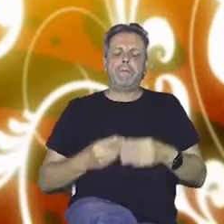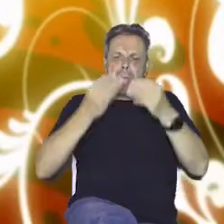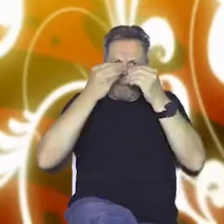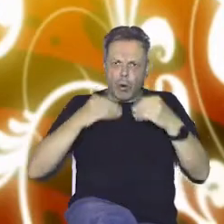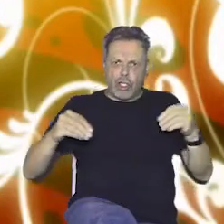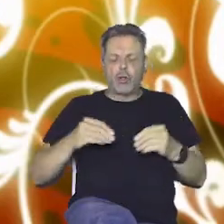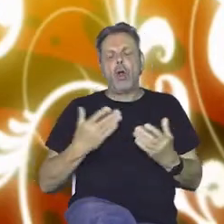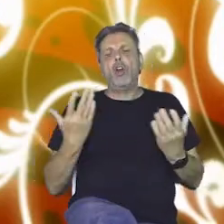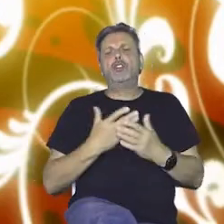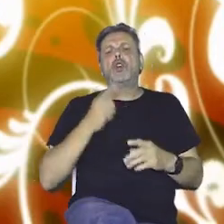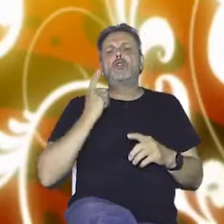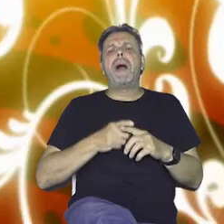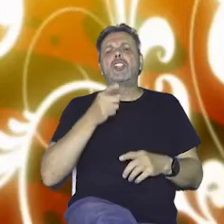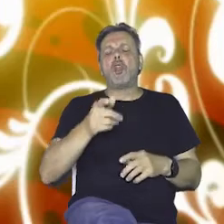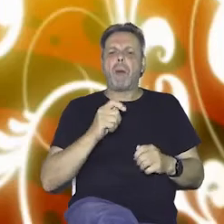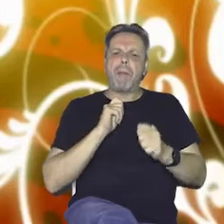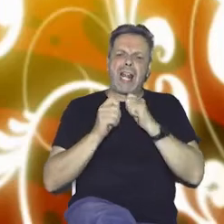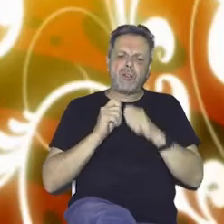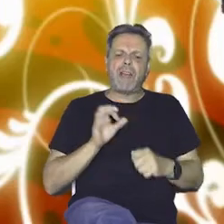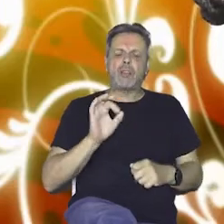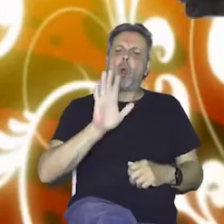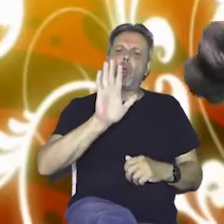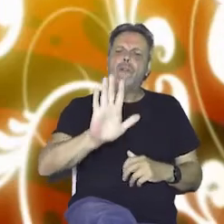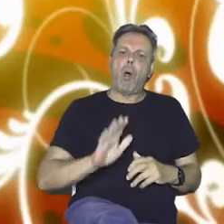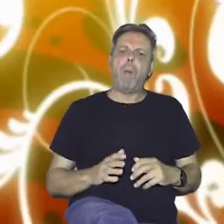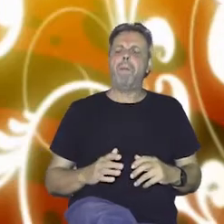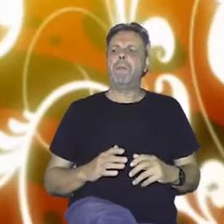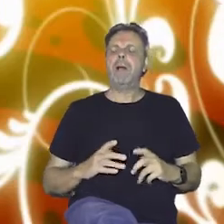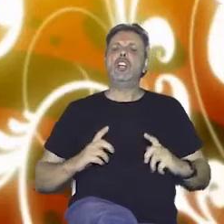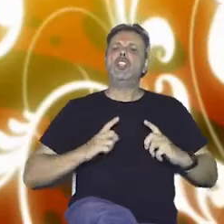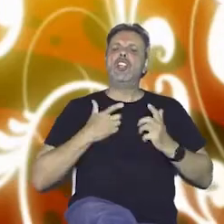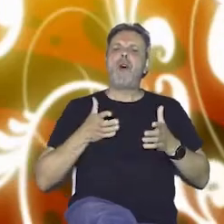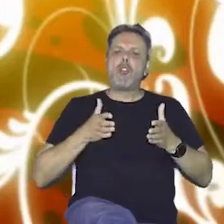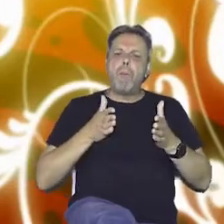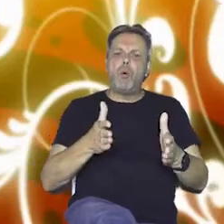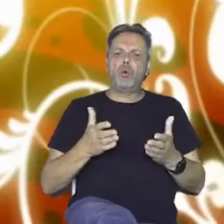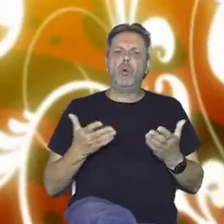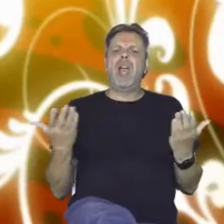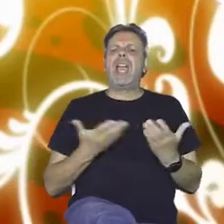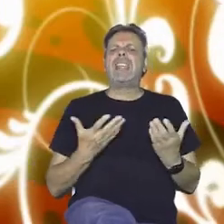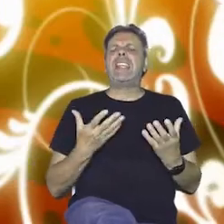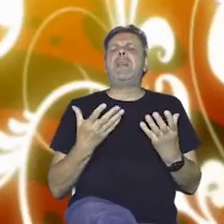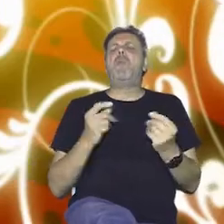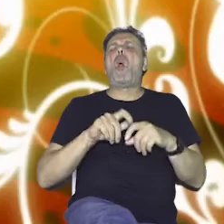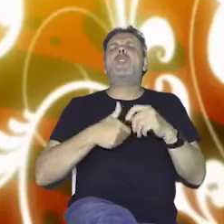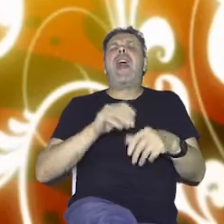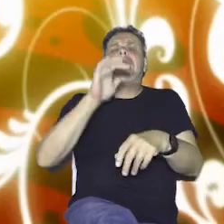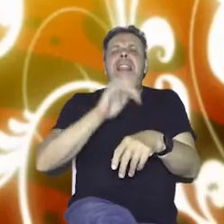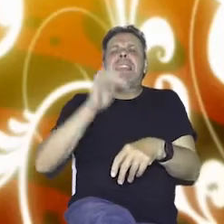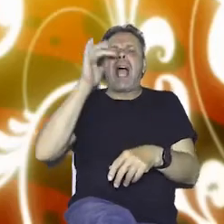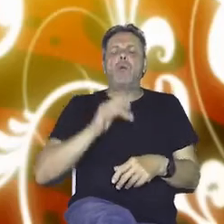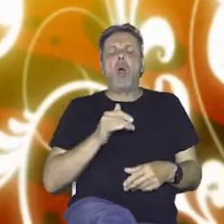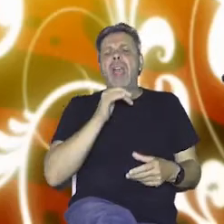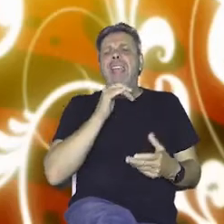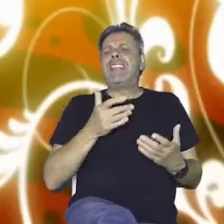što ću baš s tobom razgovarati o tvom malom životnom putu, gdje si što šta dotaknuo, gdje se na